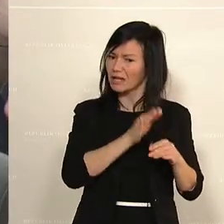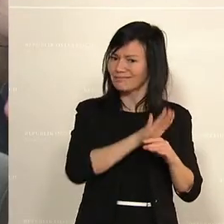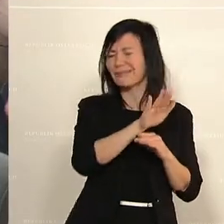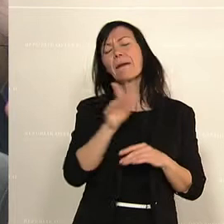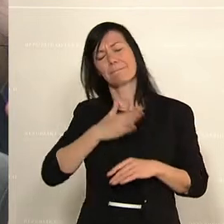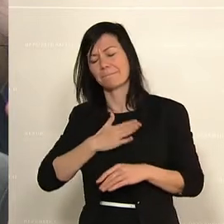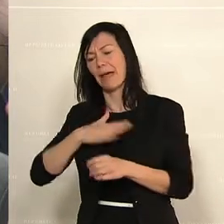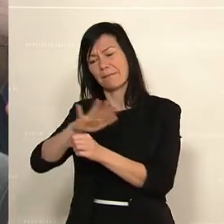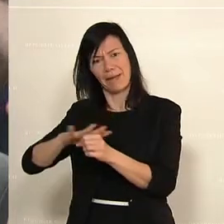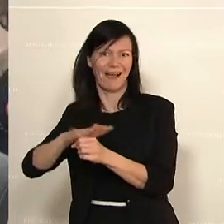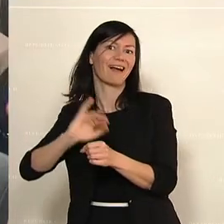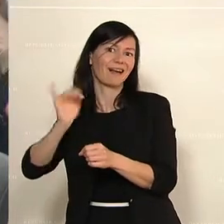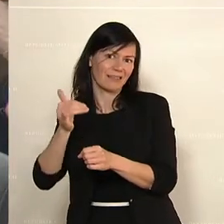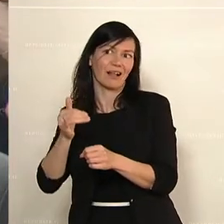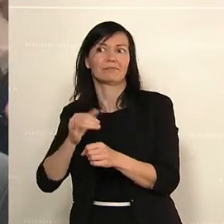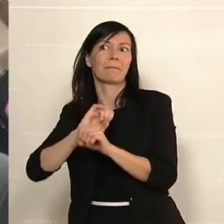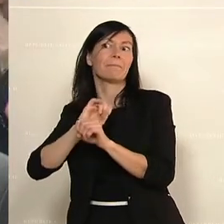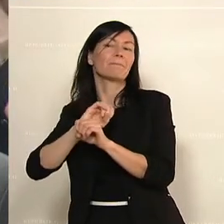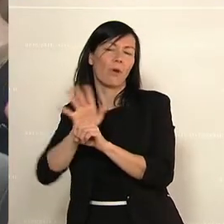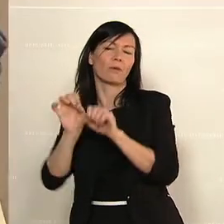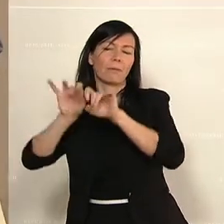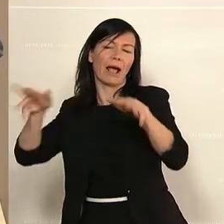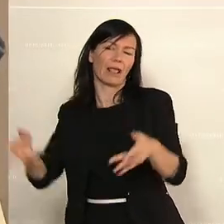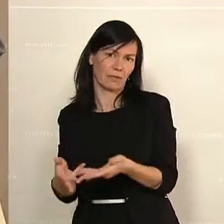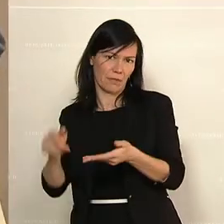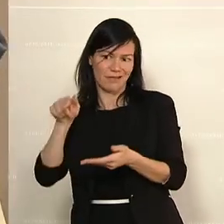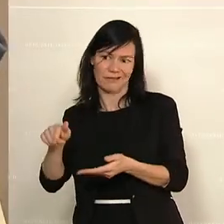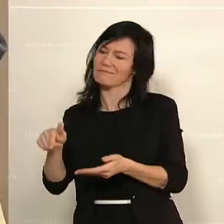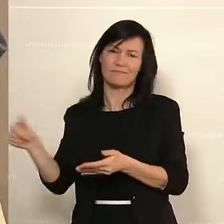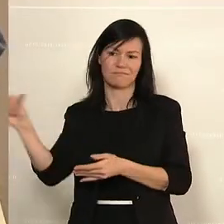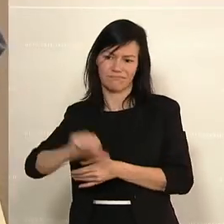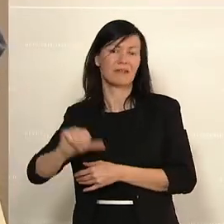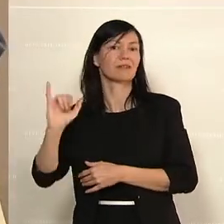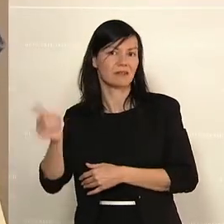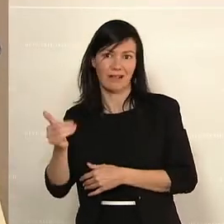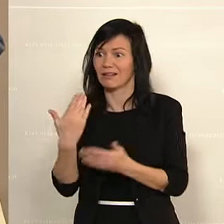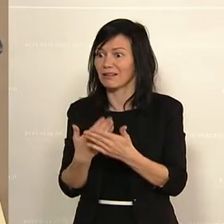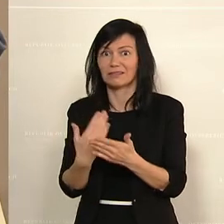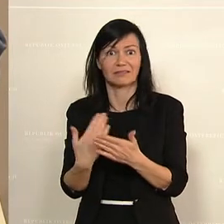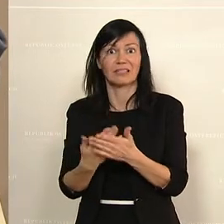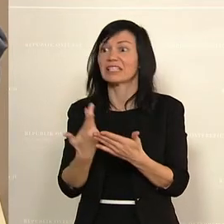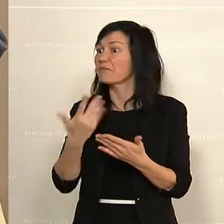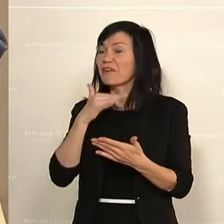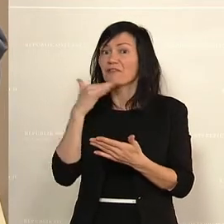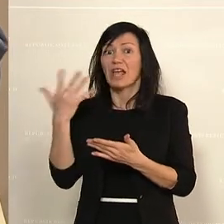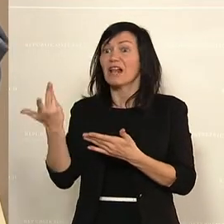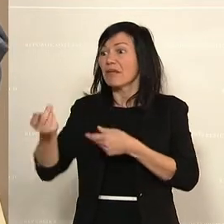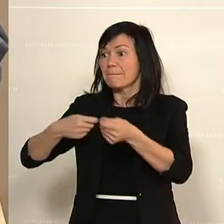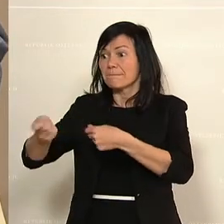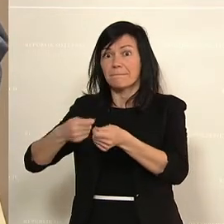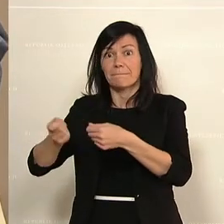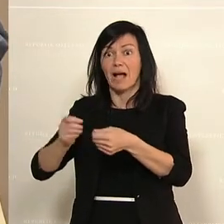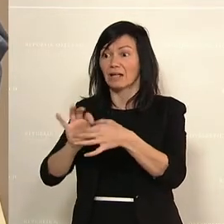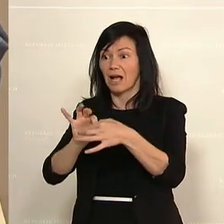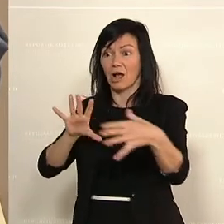der Pandemie und den de facto und den damit bedingten de facto Ausschluss aus dem Binnenmarkt und vielen Schließungen hier natürlich am meisten